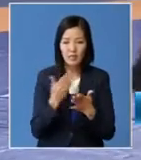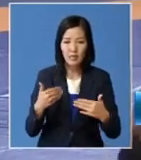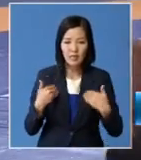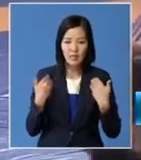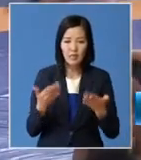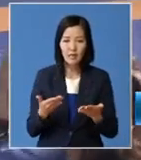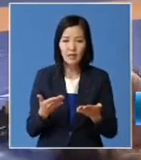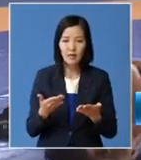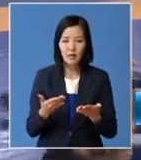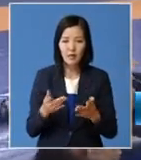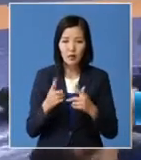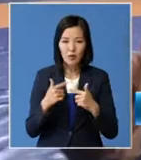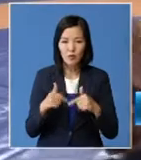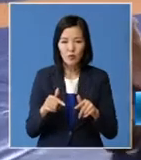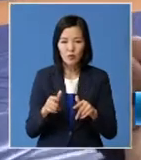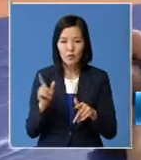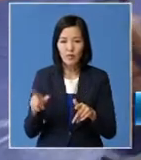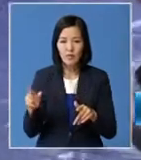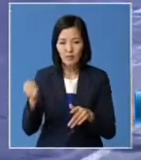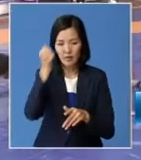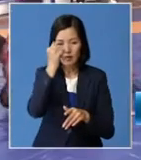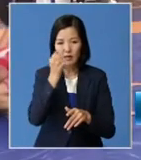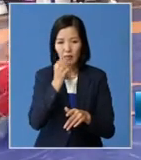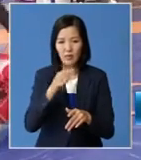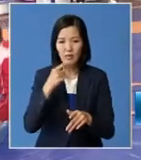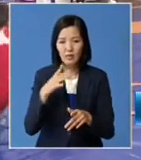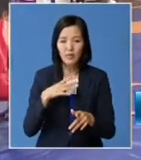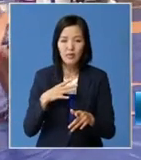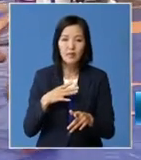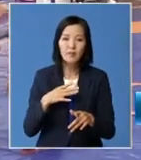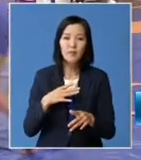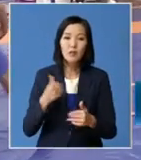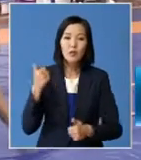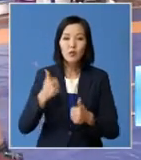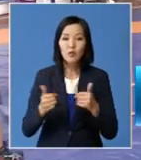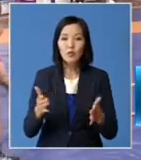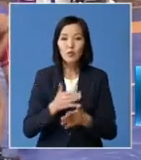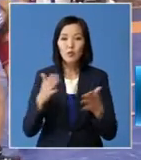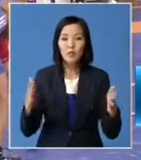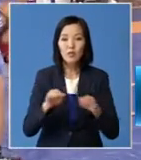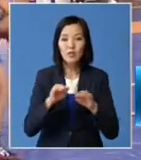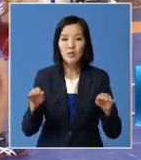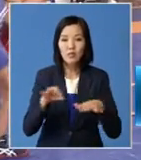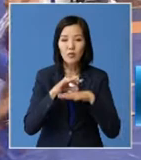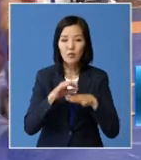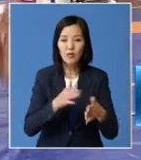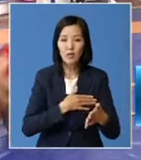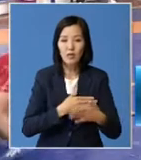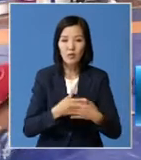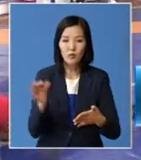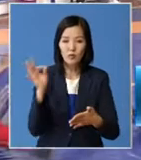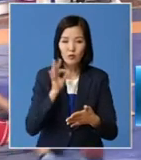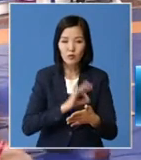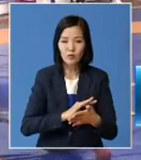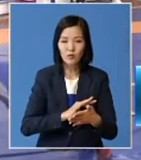осы бастамаға ұйытқы болған жандарға алғысын білдірді. Осы турнирдің жылда осындай үлкен деңгейде өтуіне атсалысып, өз үлесін